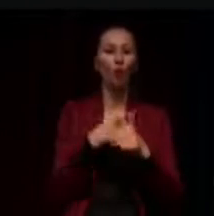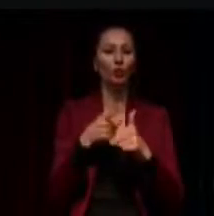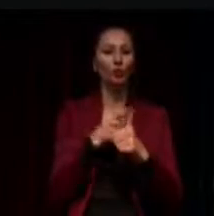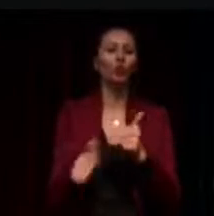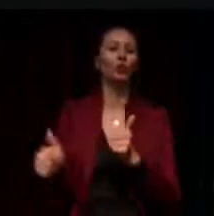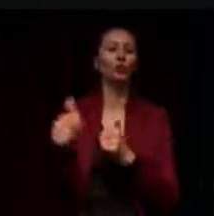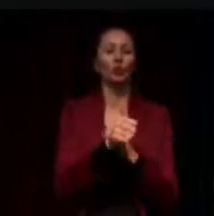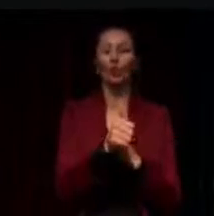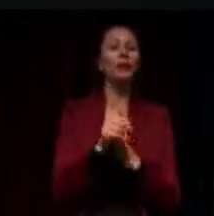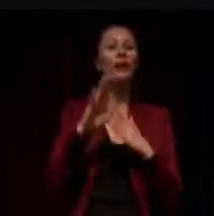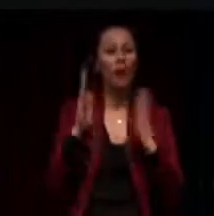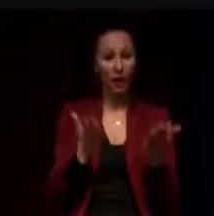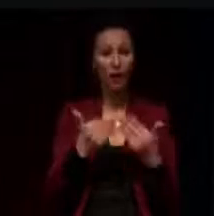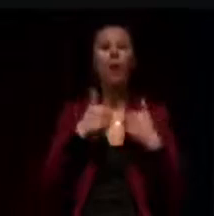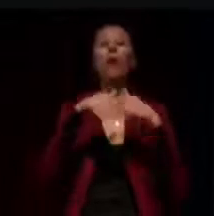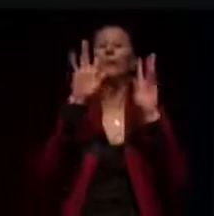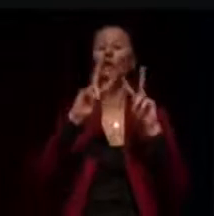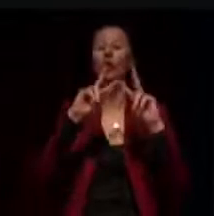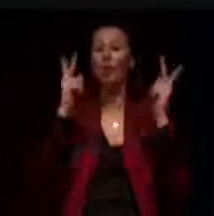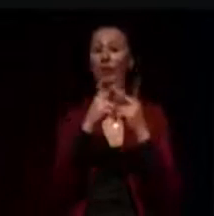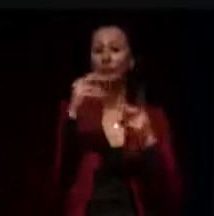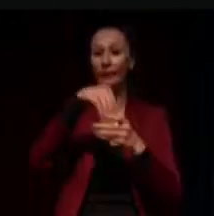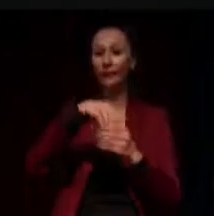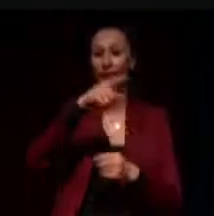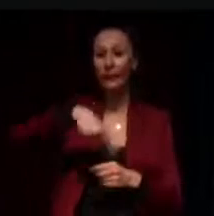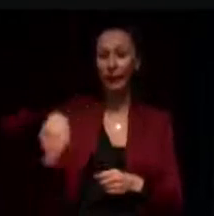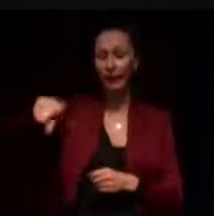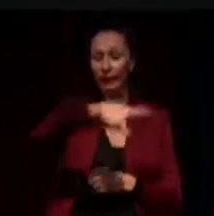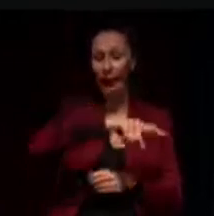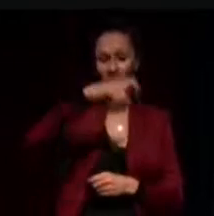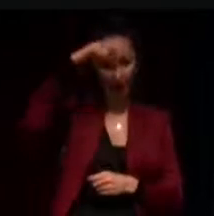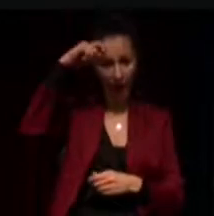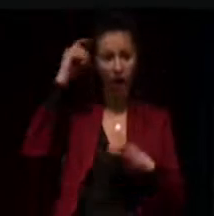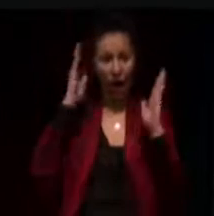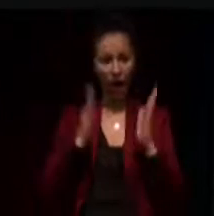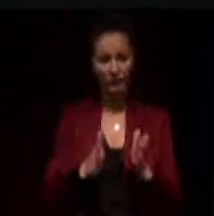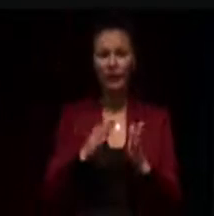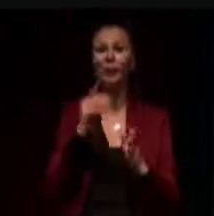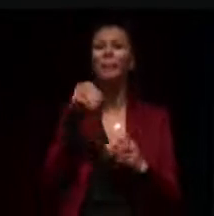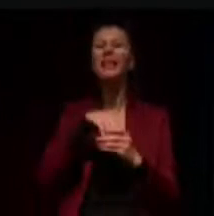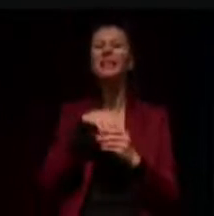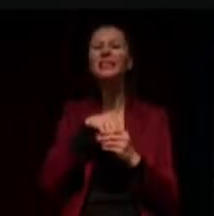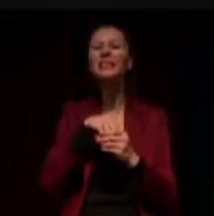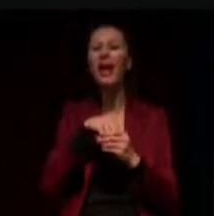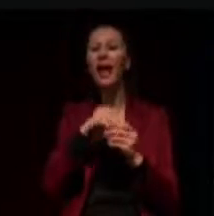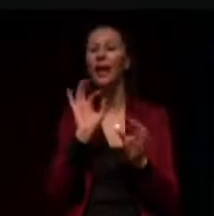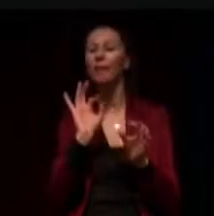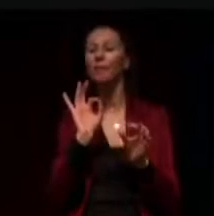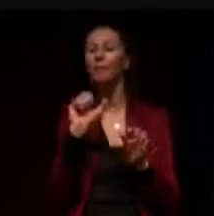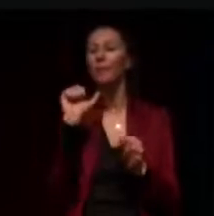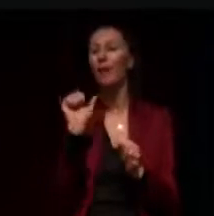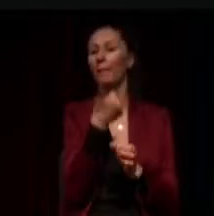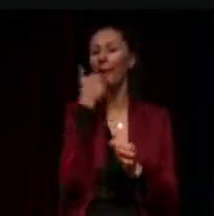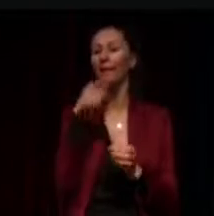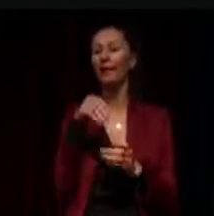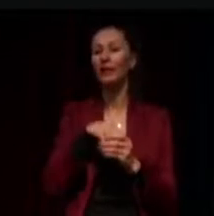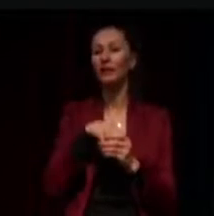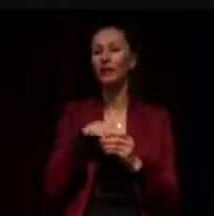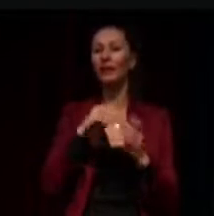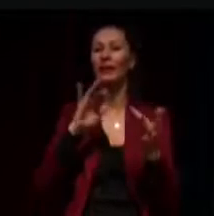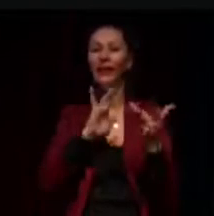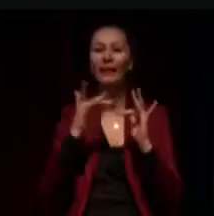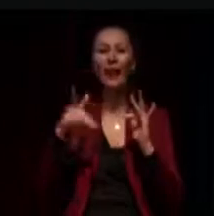öncülüktür bu. Zira küreselleşen dünyada artık metrik sistemin yanında ons,